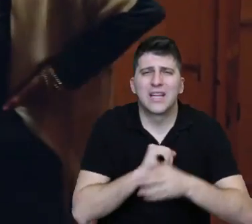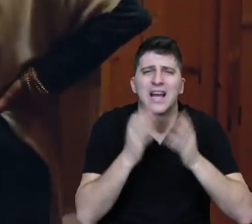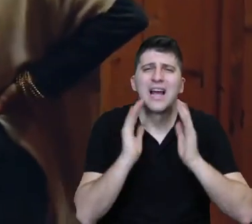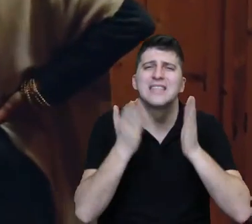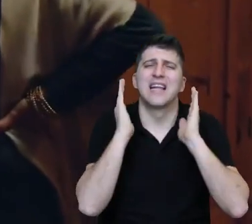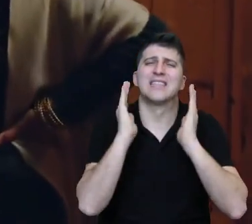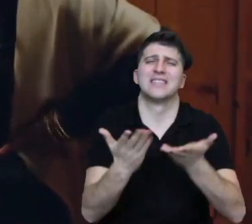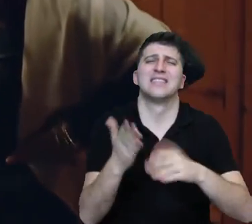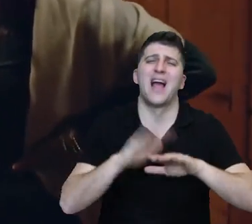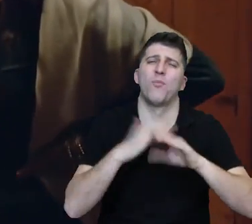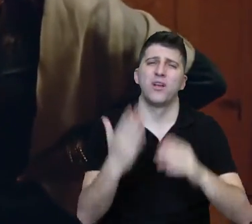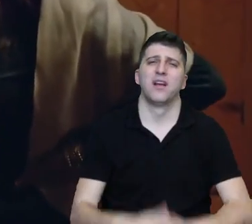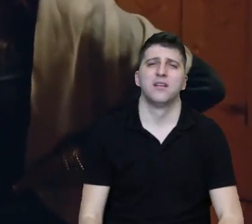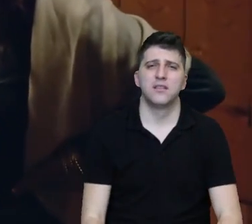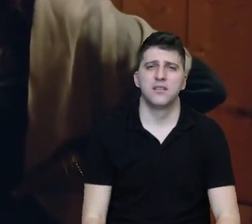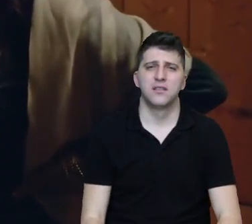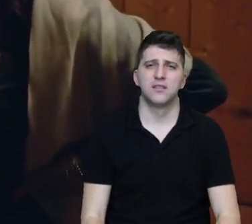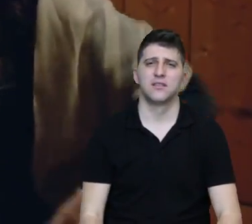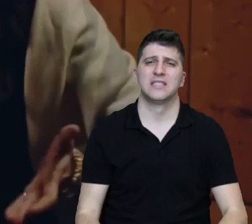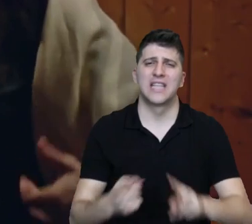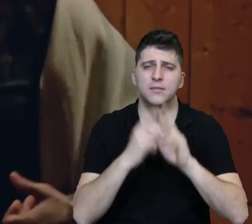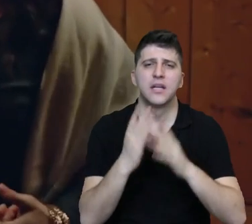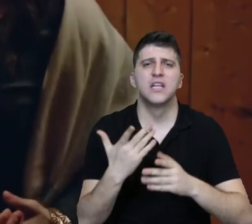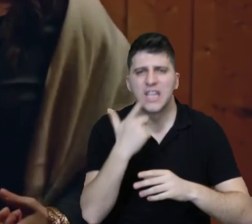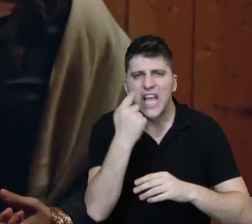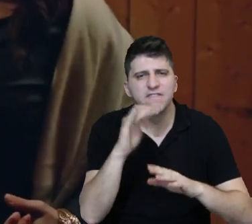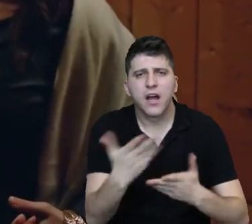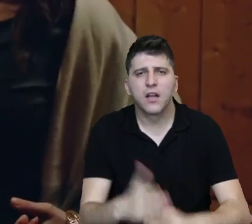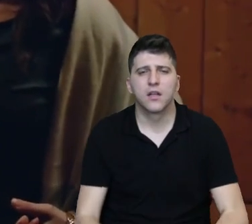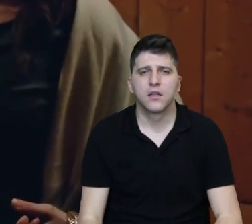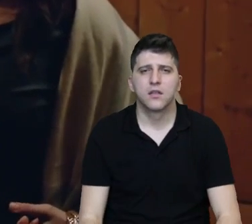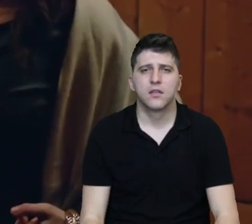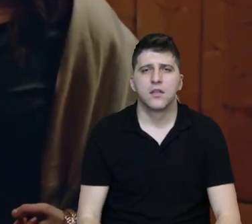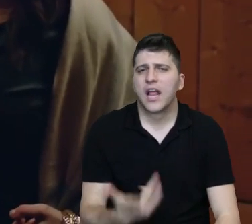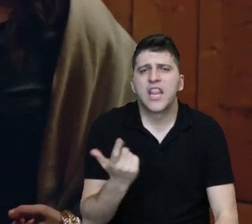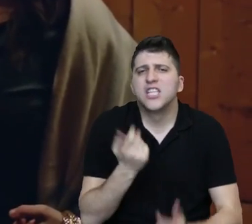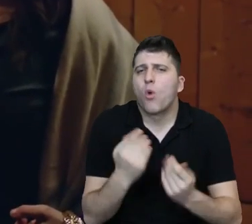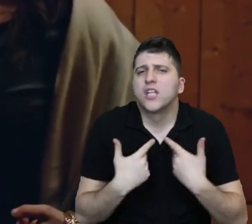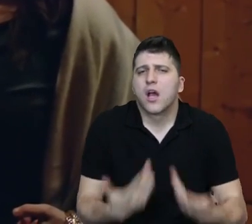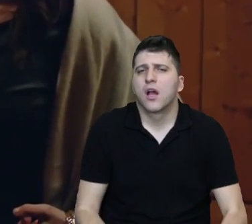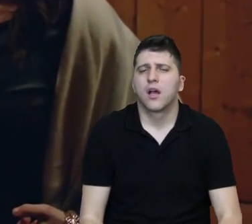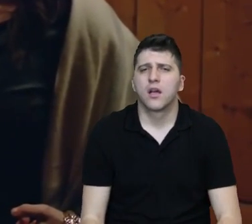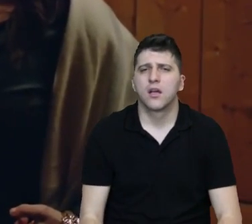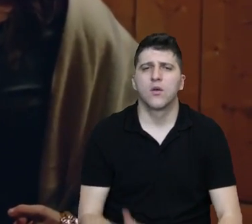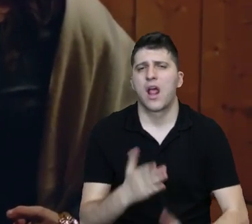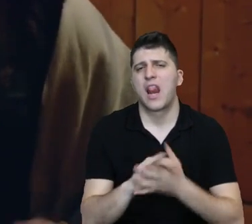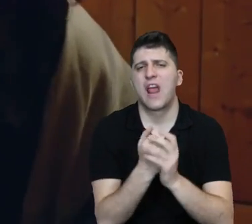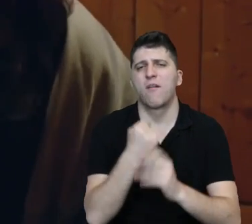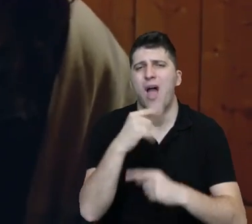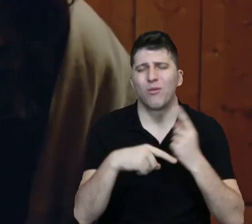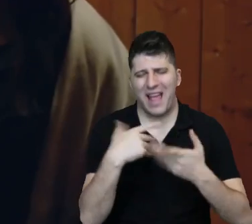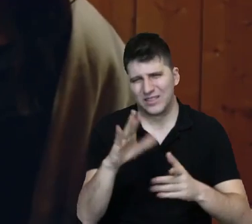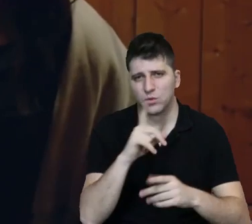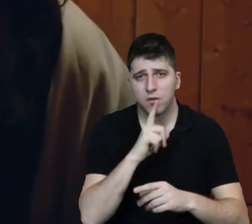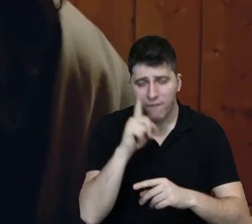Allah bir şey yaptı. Nazmiye ya. Ne işin var burada senin? Ne işim olacak? Lavaboyu arıyordum. Hadi